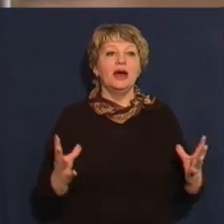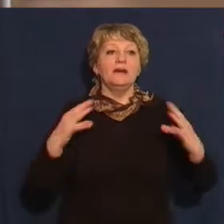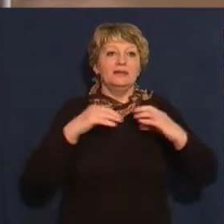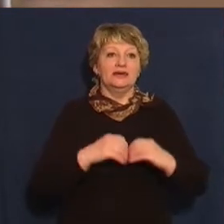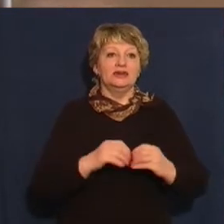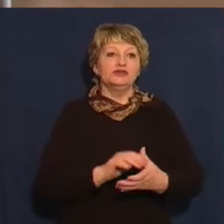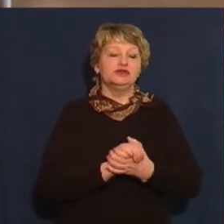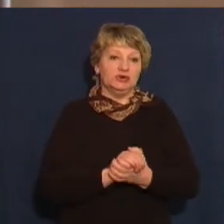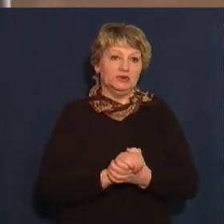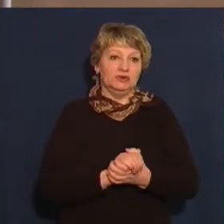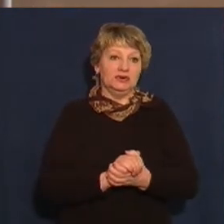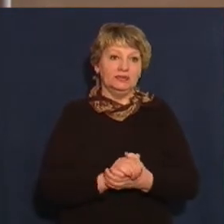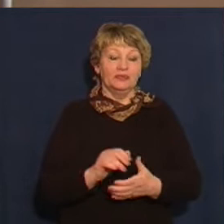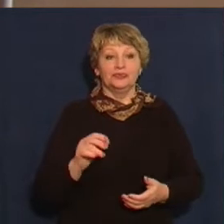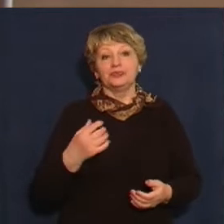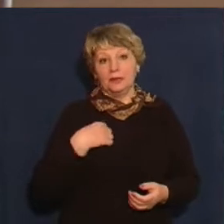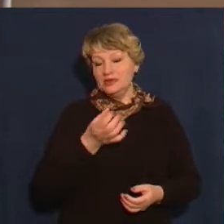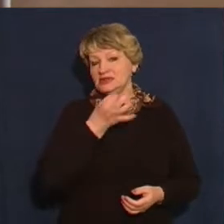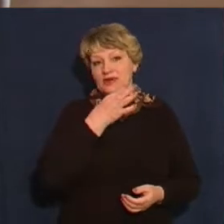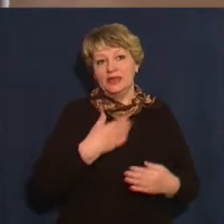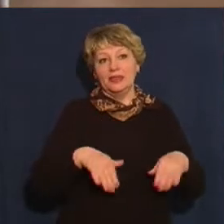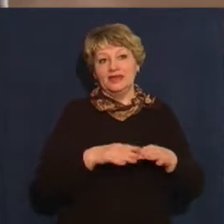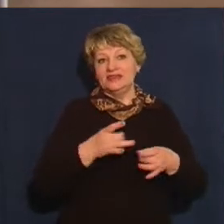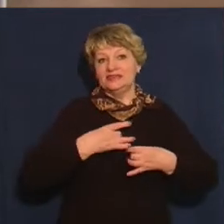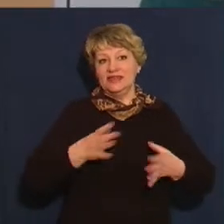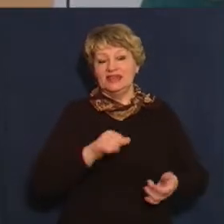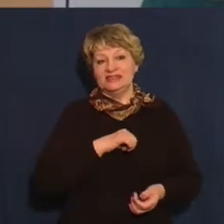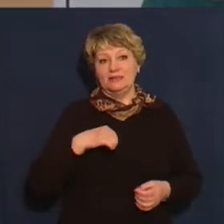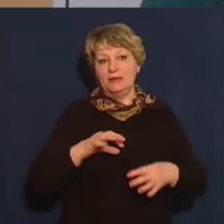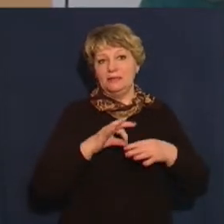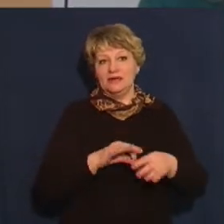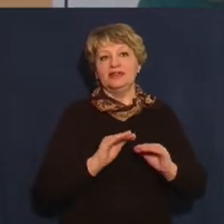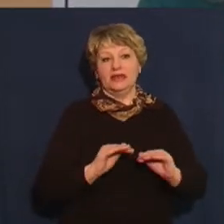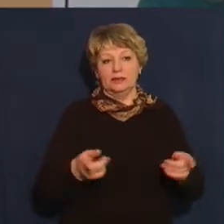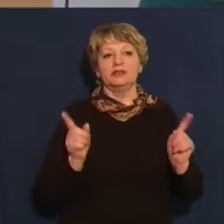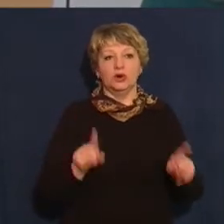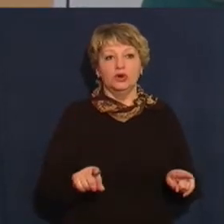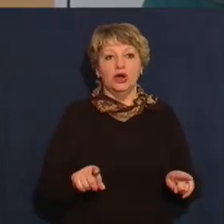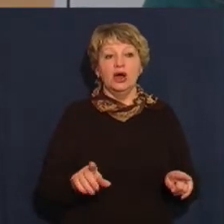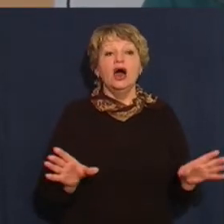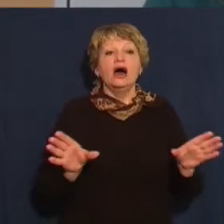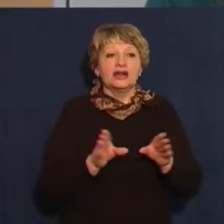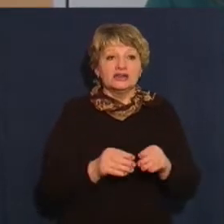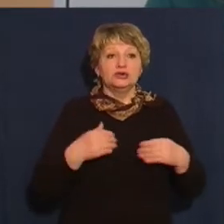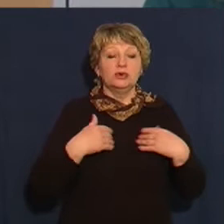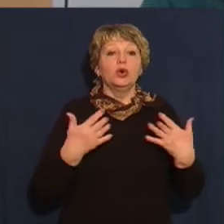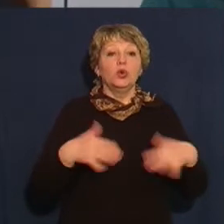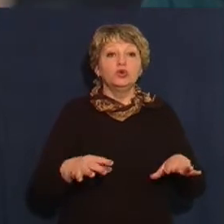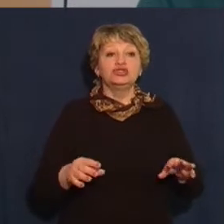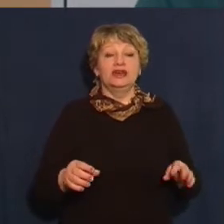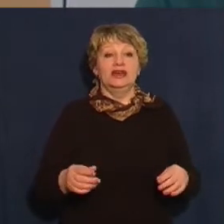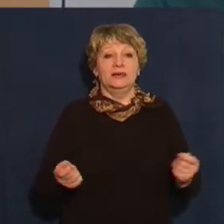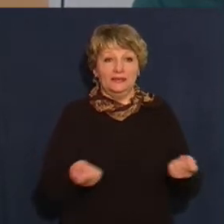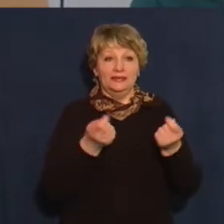От, ну, мені подобається такі свята самі проводити дітям також. Ми вже святкували разом день народження шотландського поета